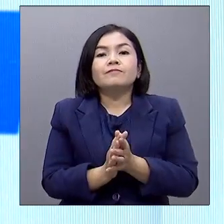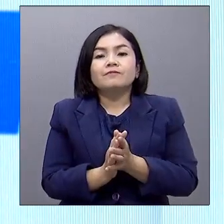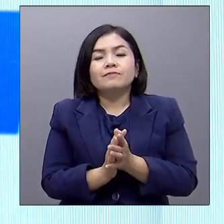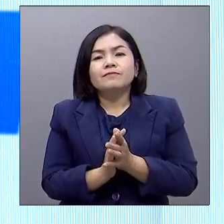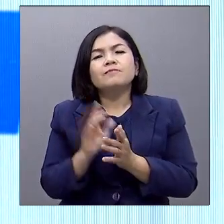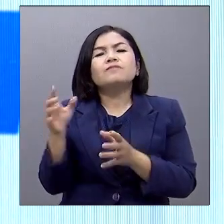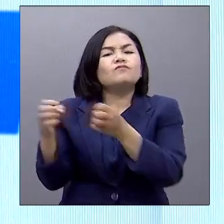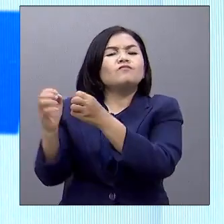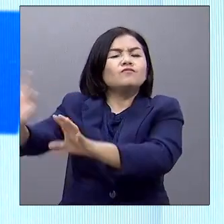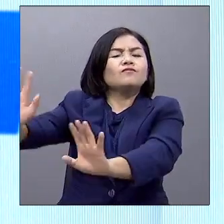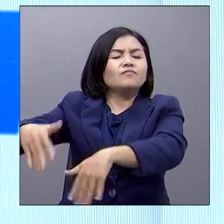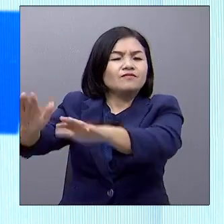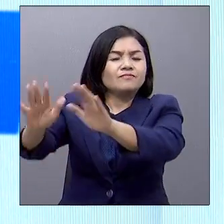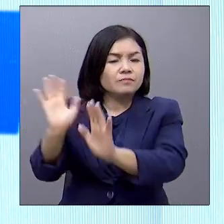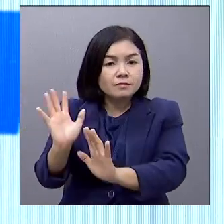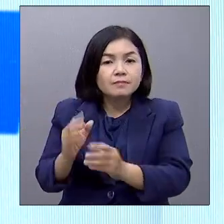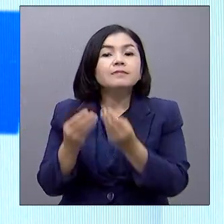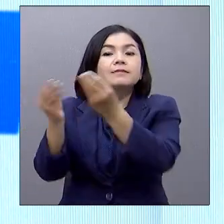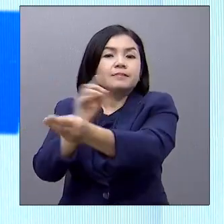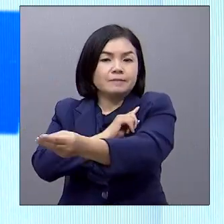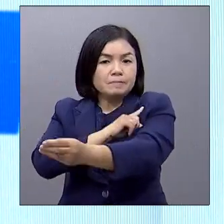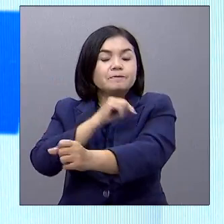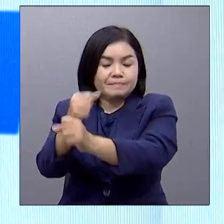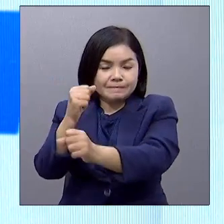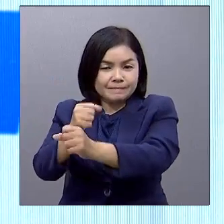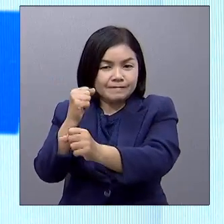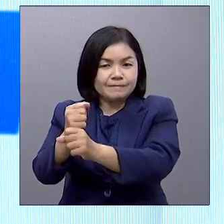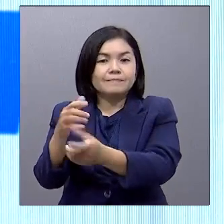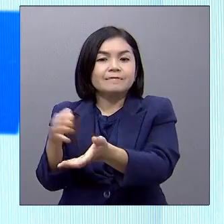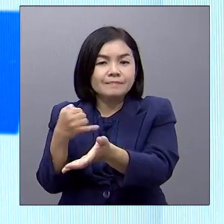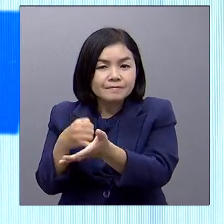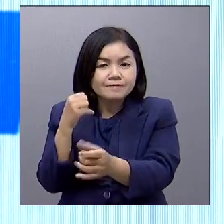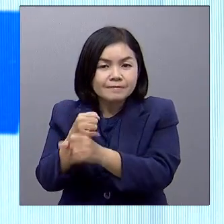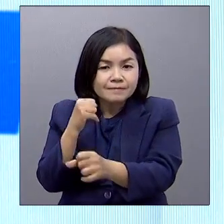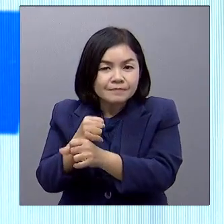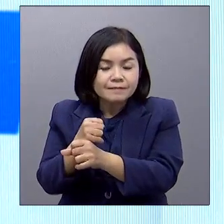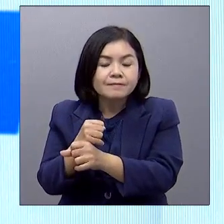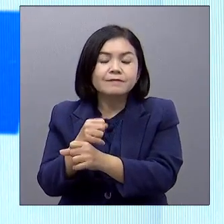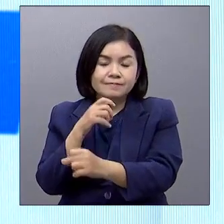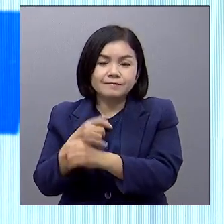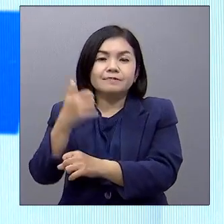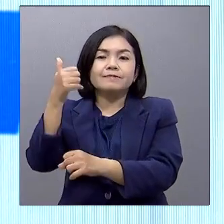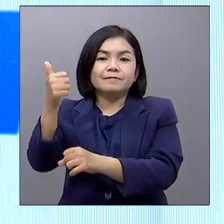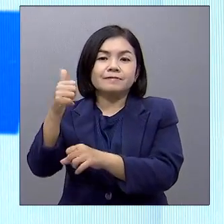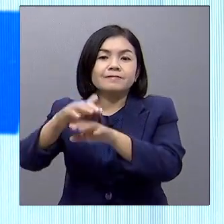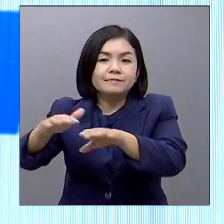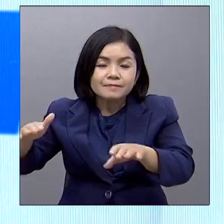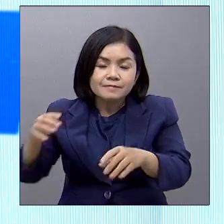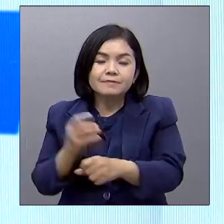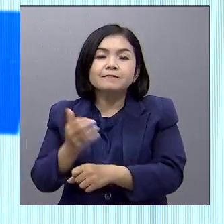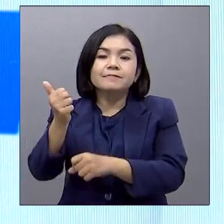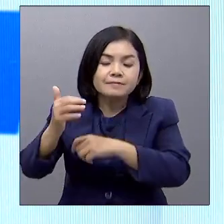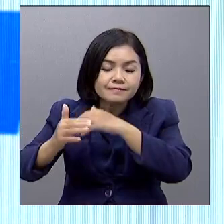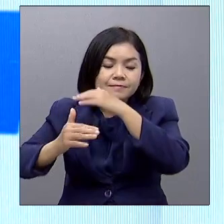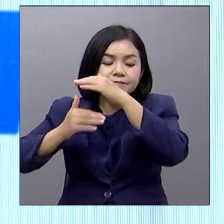ายุง ว่านวายแต่เรามอบหมายงานผละให้เขาเธอเรื่องงๆเท่าทเขามีคามสามารถทำได้มัจะค่